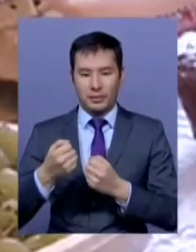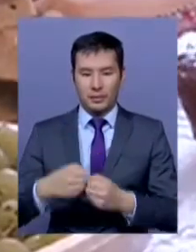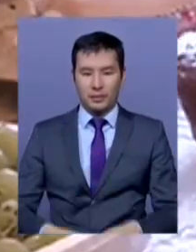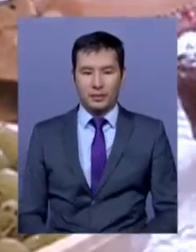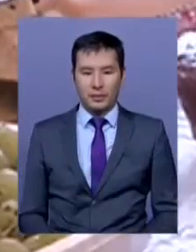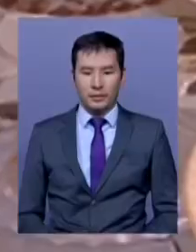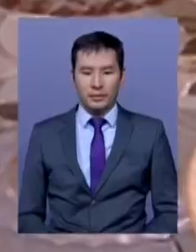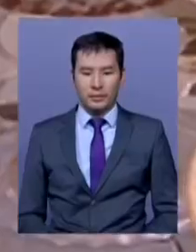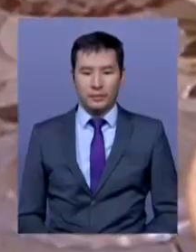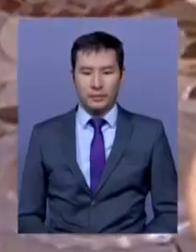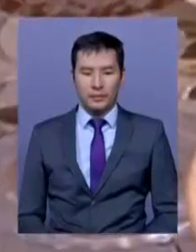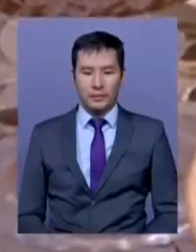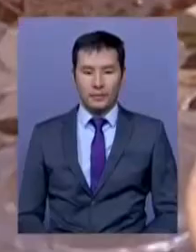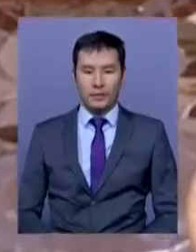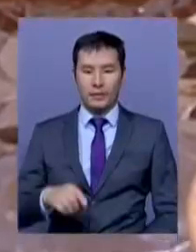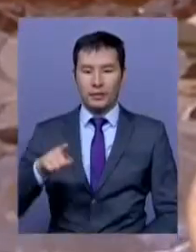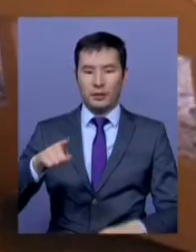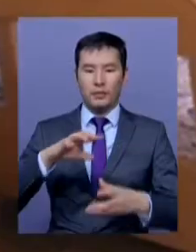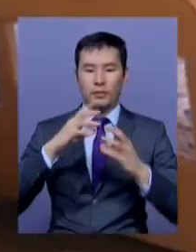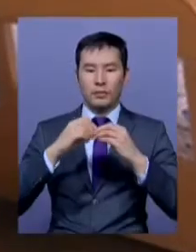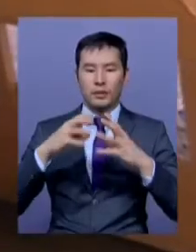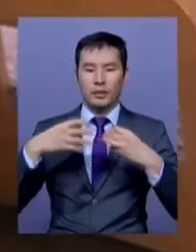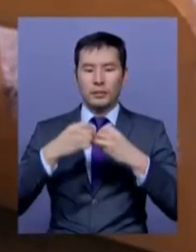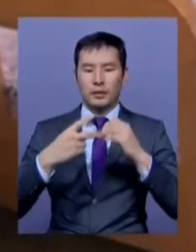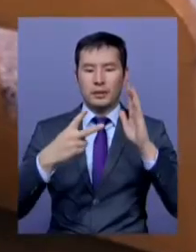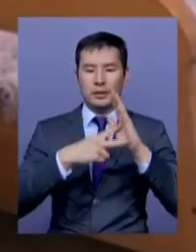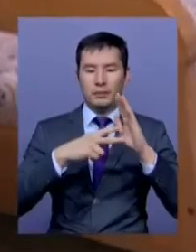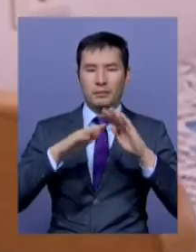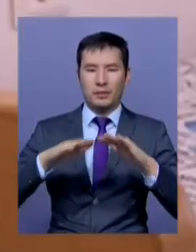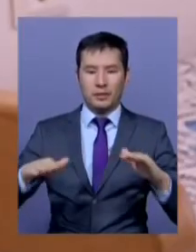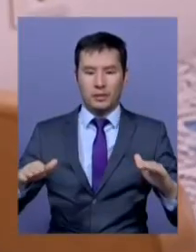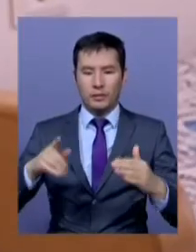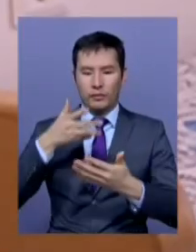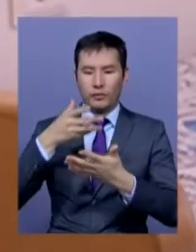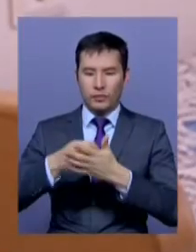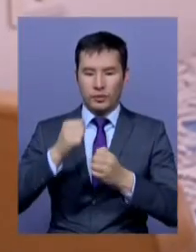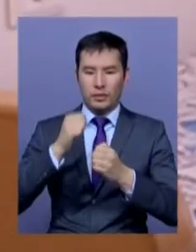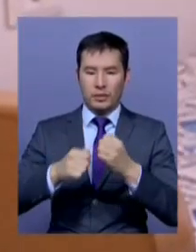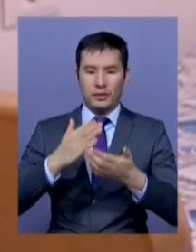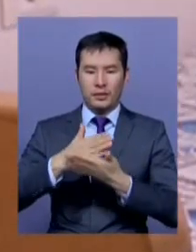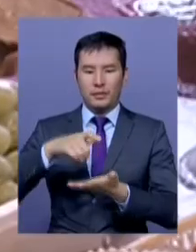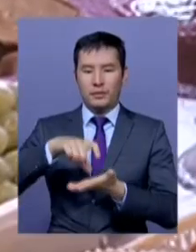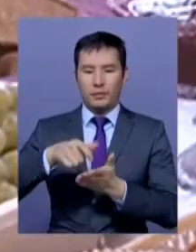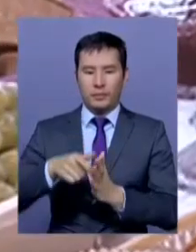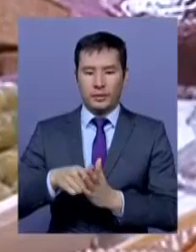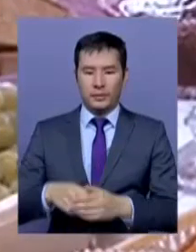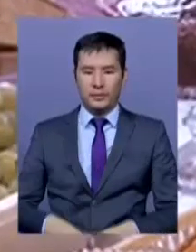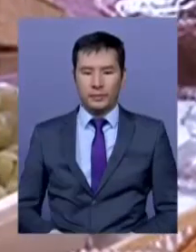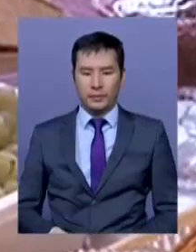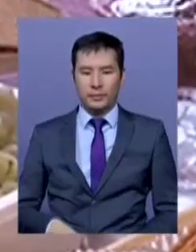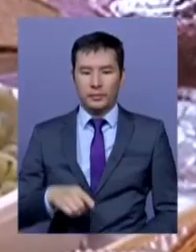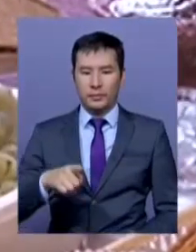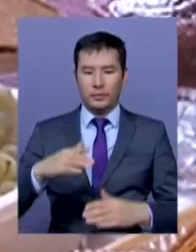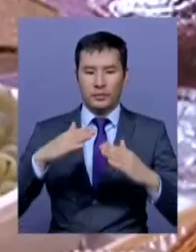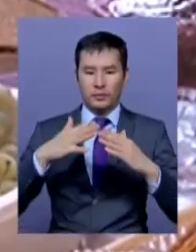бауырларымен тұрып жатыр. Жанұяда барлығы 7 бала. Өздерінің жеке бөлмелері бар. 8-ші сынып тоқитын қаршадай қыз үйінің үлкен екен.